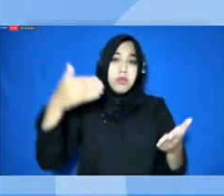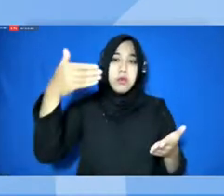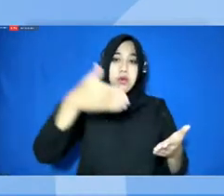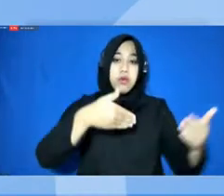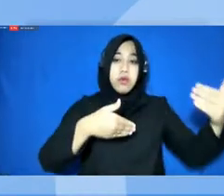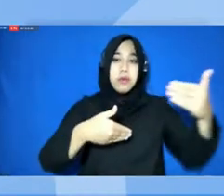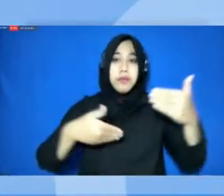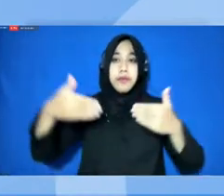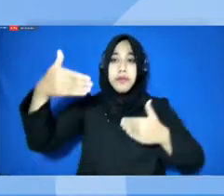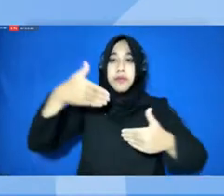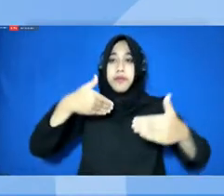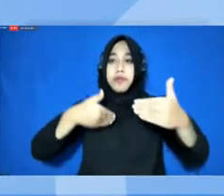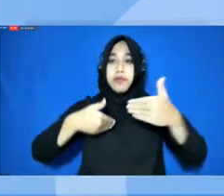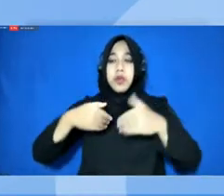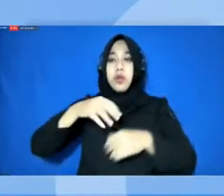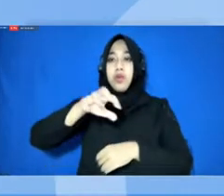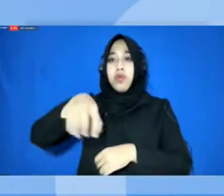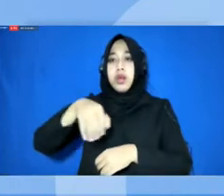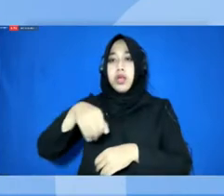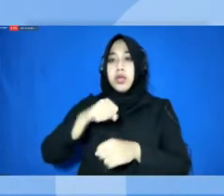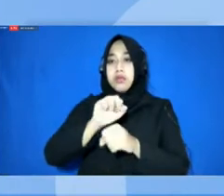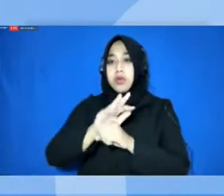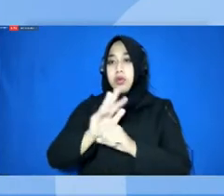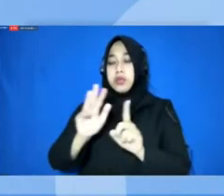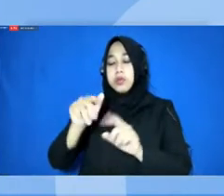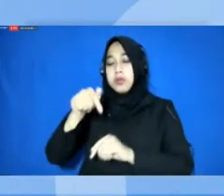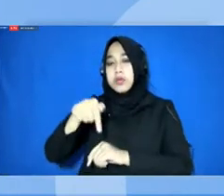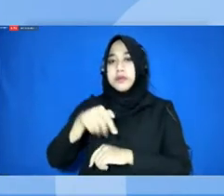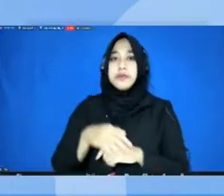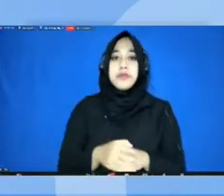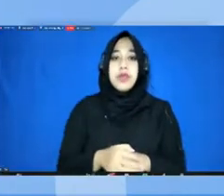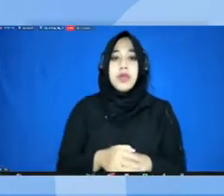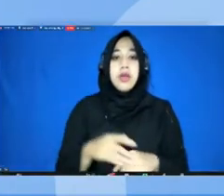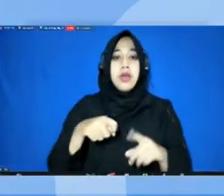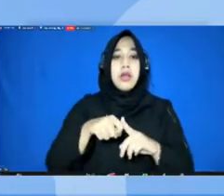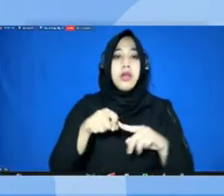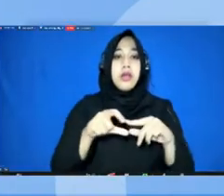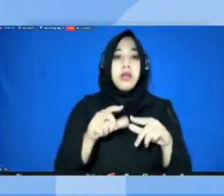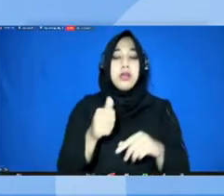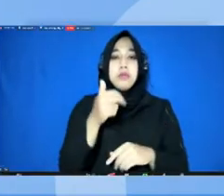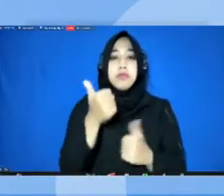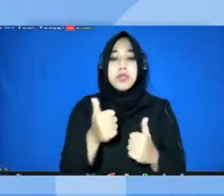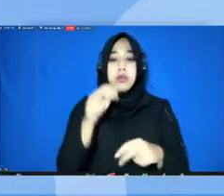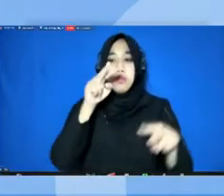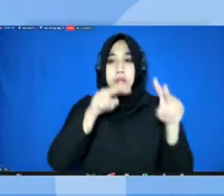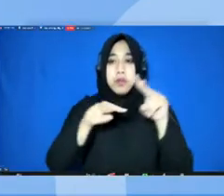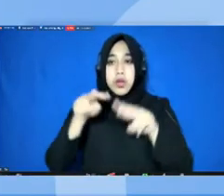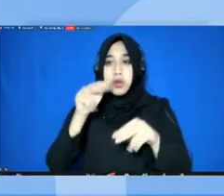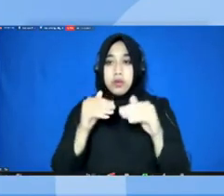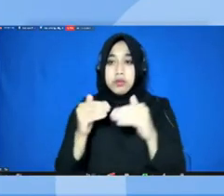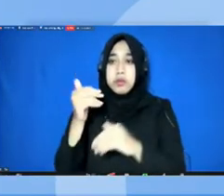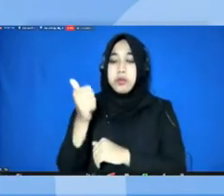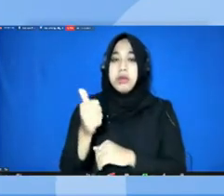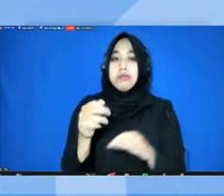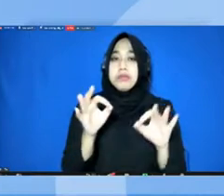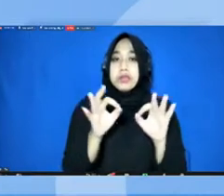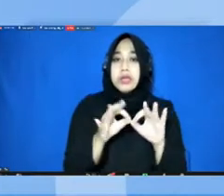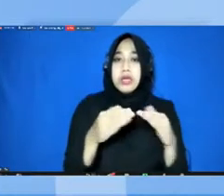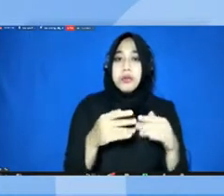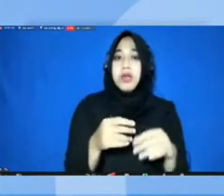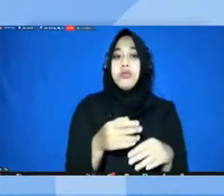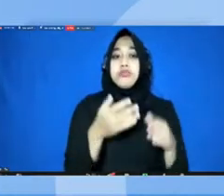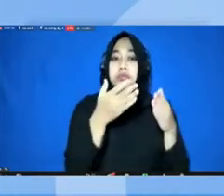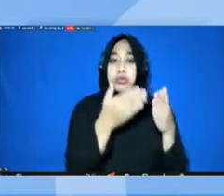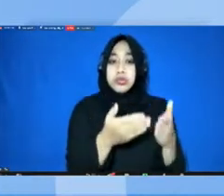yang terkena COVID-19. Kader tentu bisa memantau dengan lebih seksama dengan pendekatan khas mereka